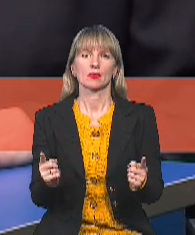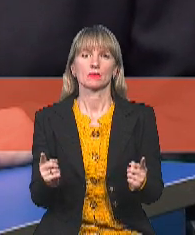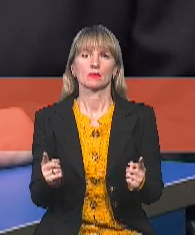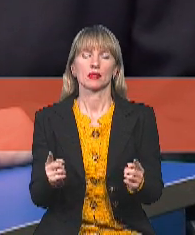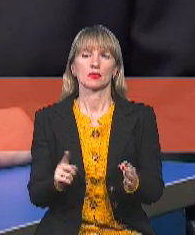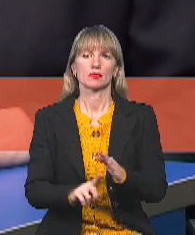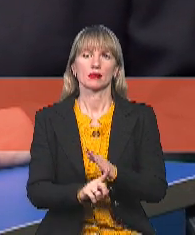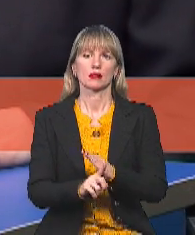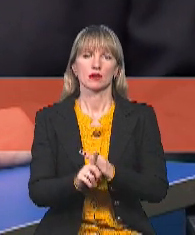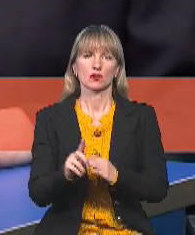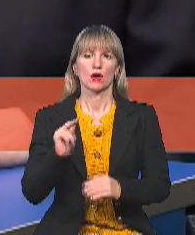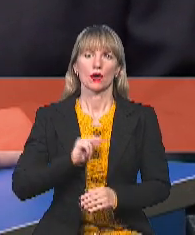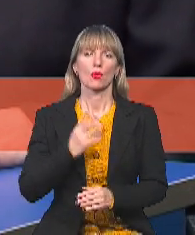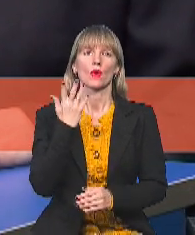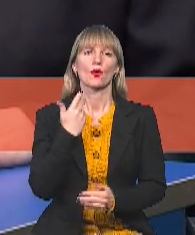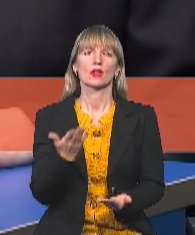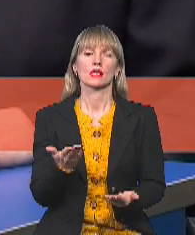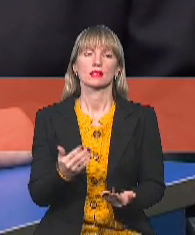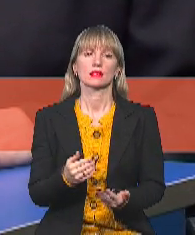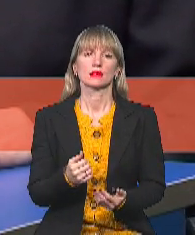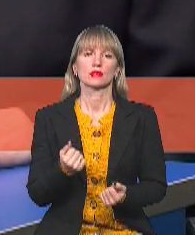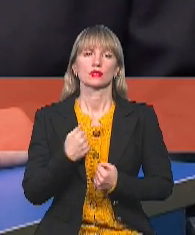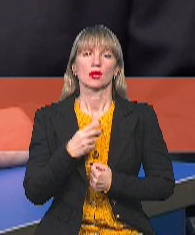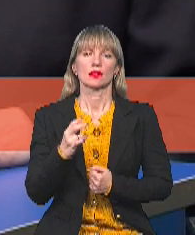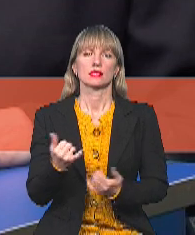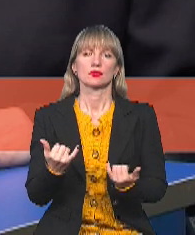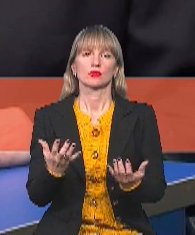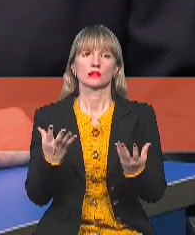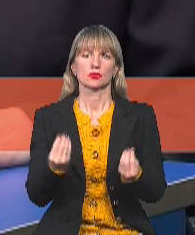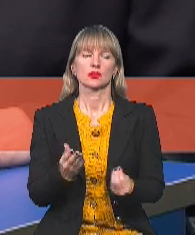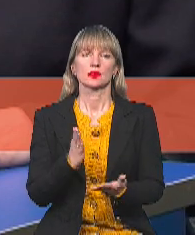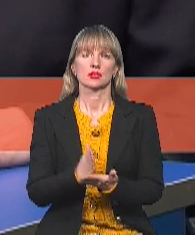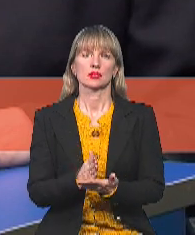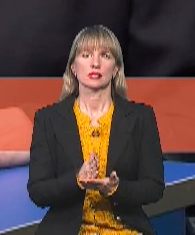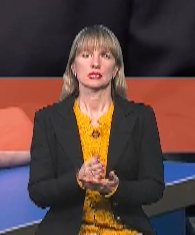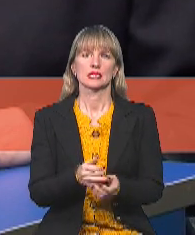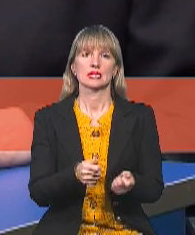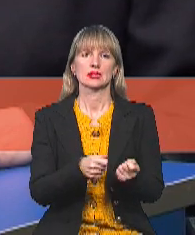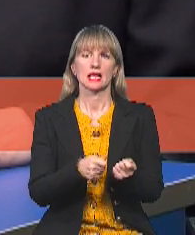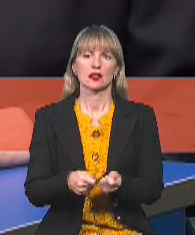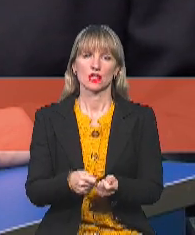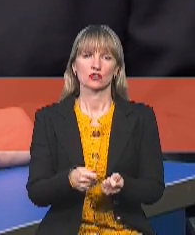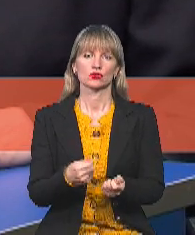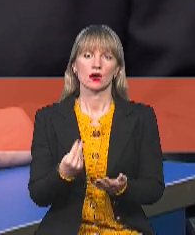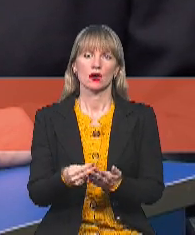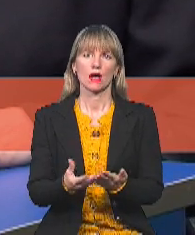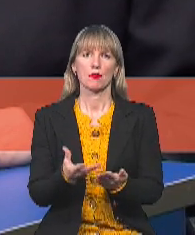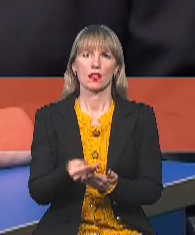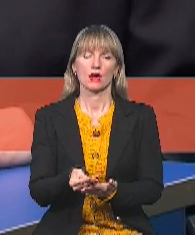в експлуатацію його? Вы знаете, к сожалению, на сегодняшний день есть небольшая задержка с финансированием,